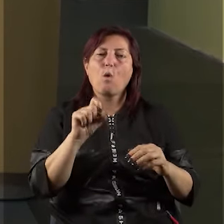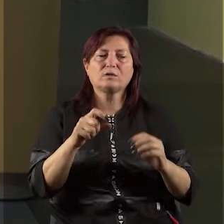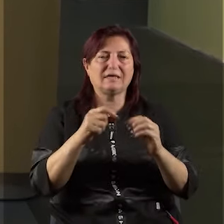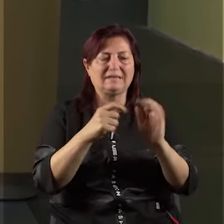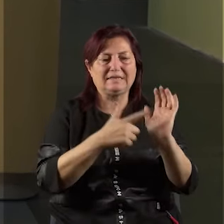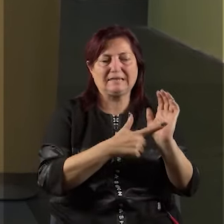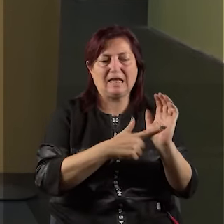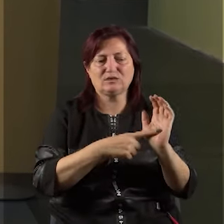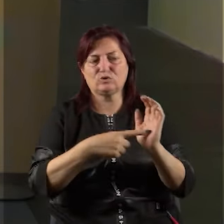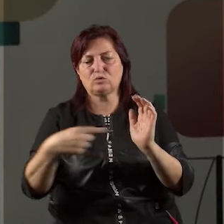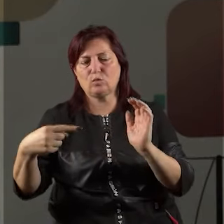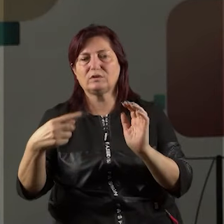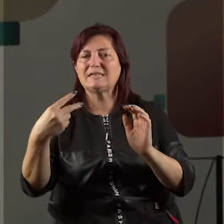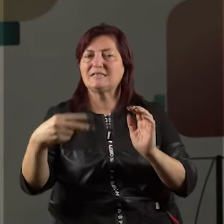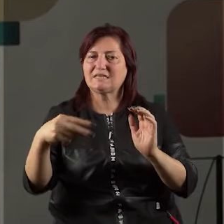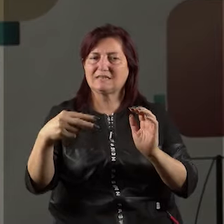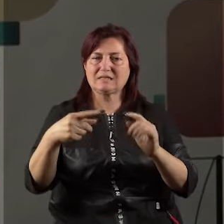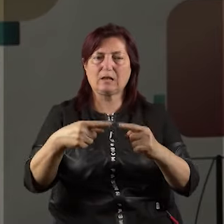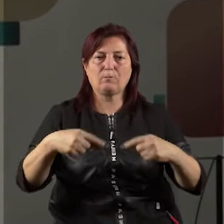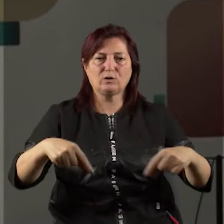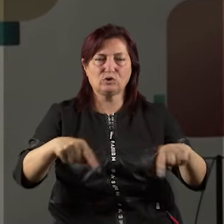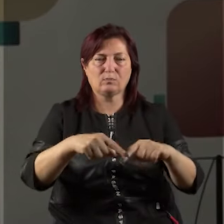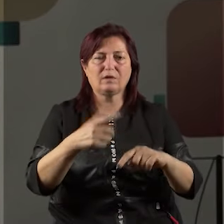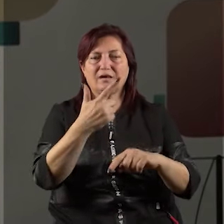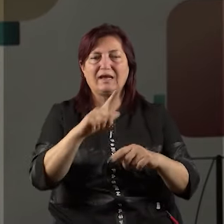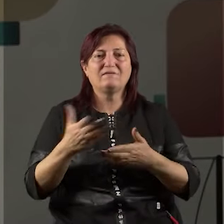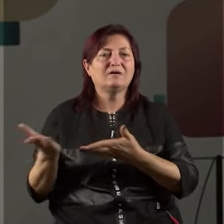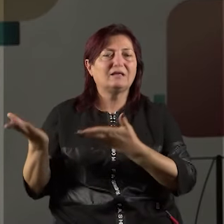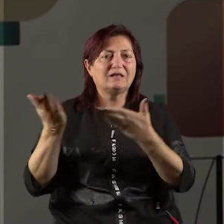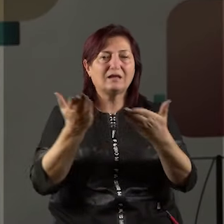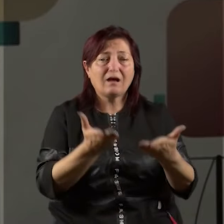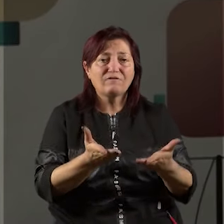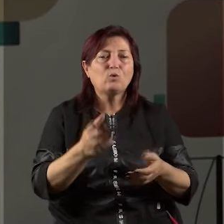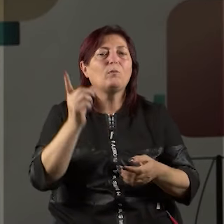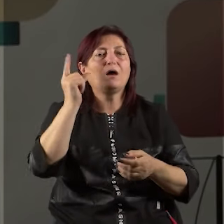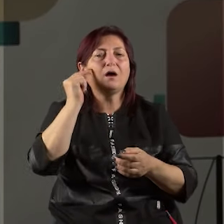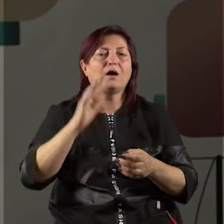17-ից 20-ի միջակայքում, և հրավիրում ենք Հայաստանի